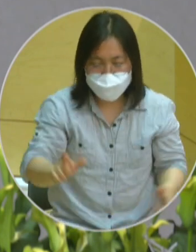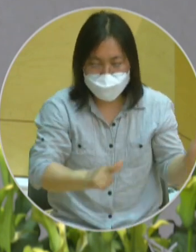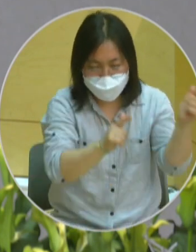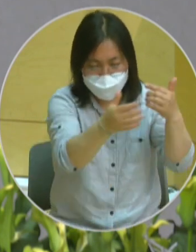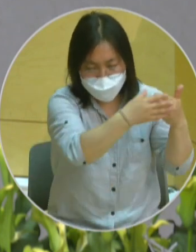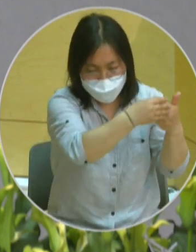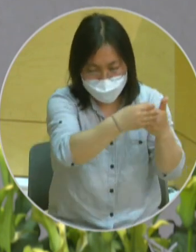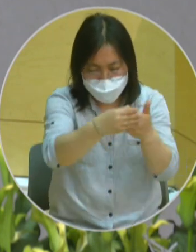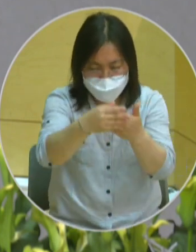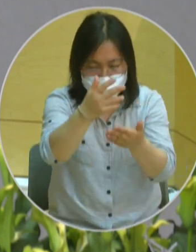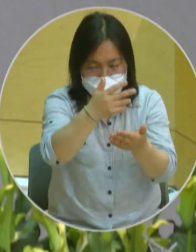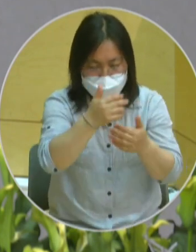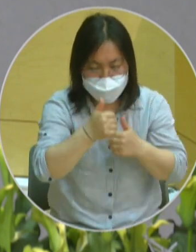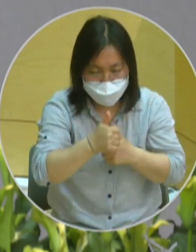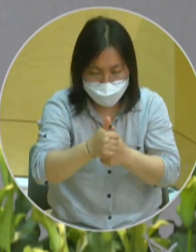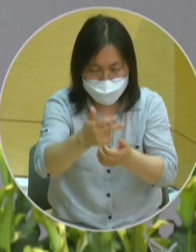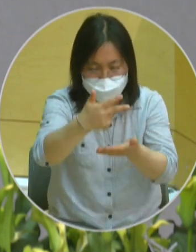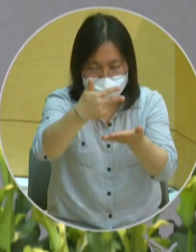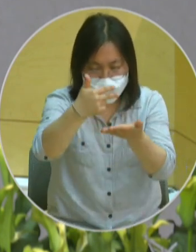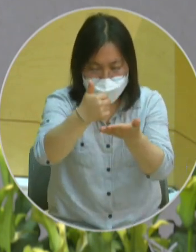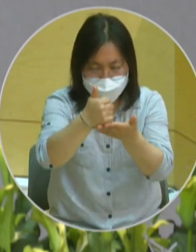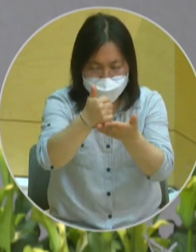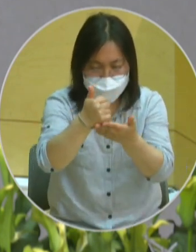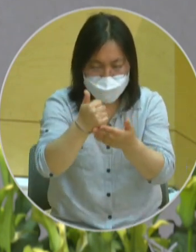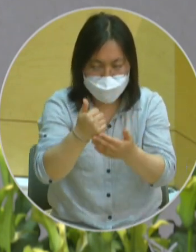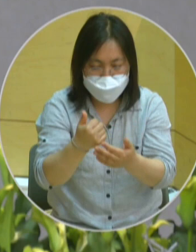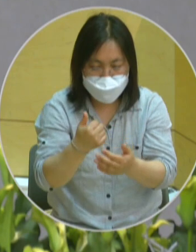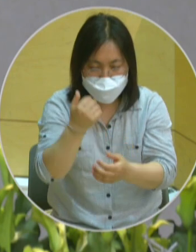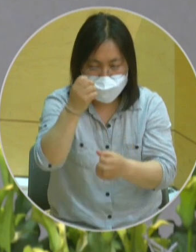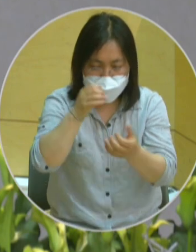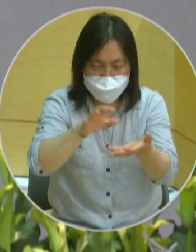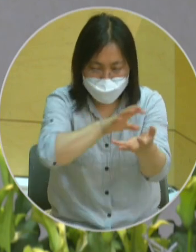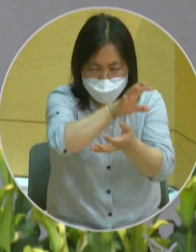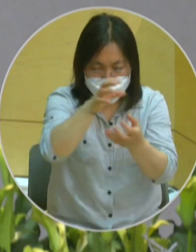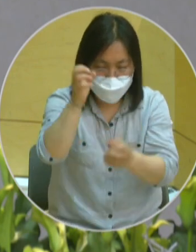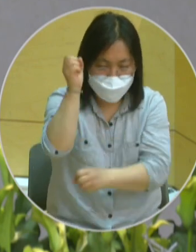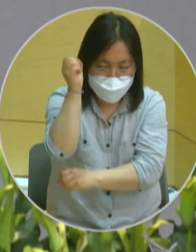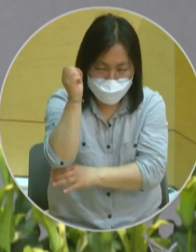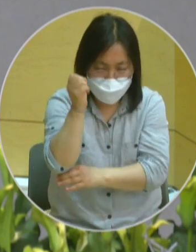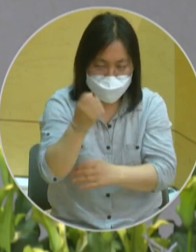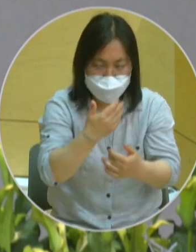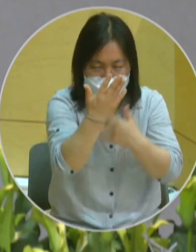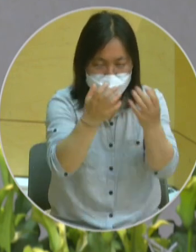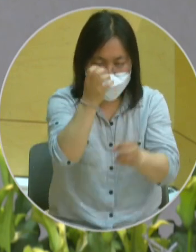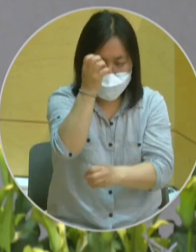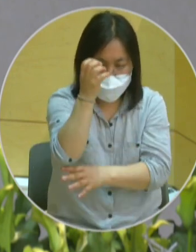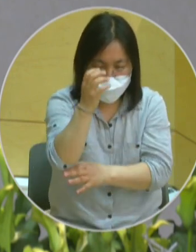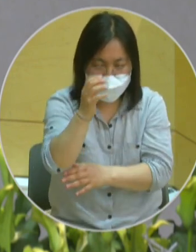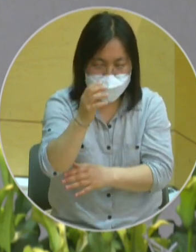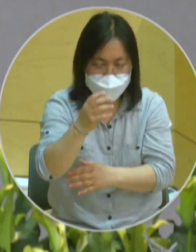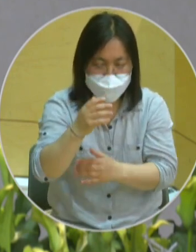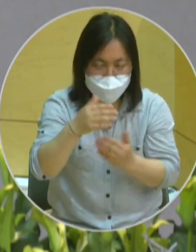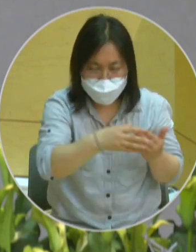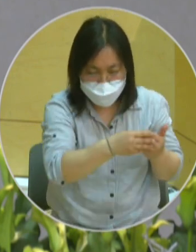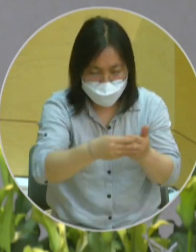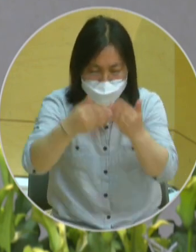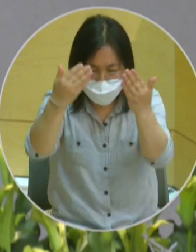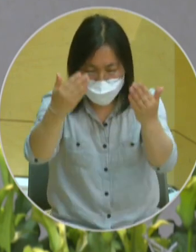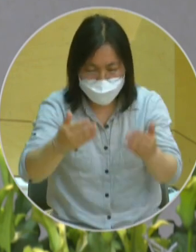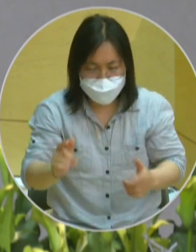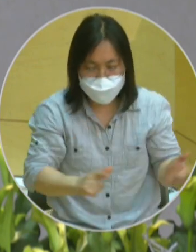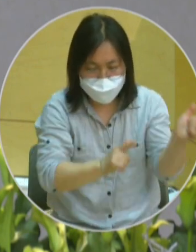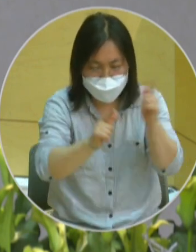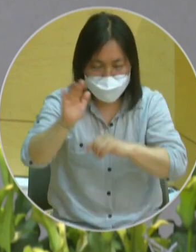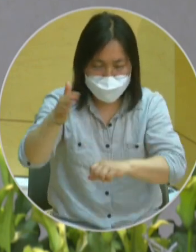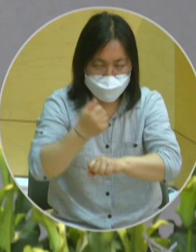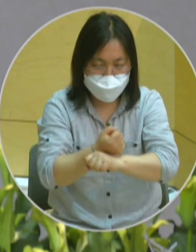그 주님을 따라가는 구름 기둥과 불 기둥의 인도함을 받는 주의 백성들 되게 하여 주시옵소서. 하나님,